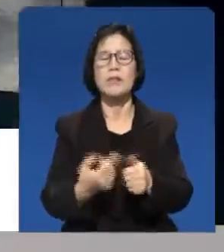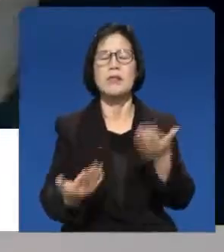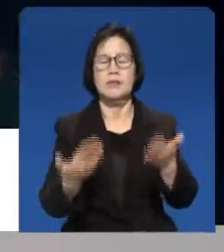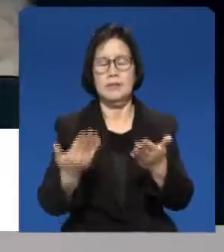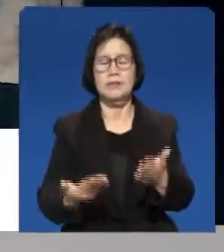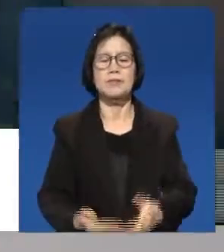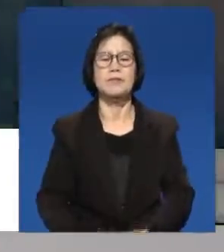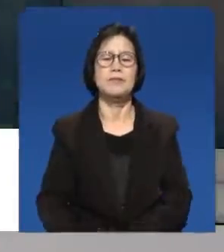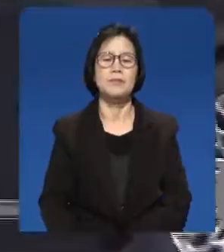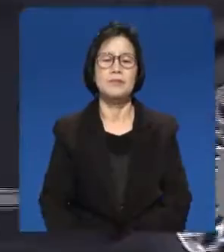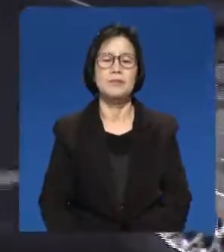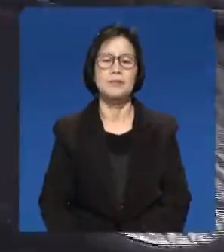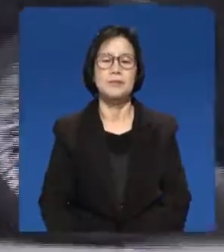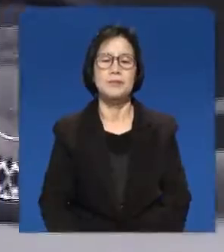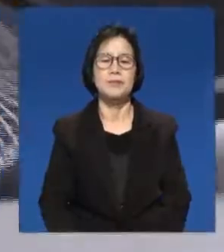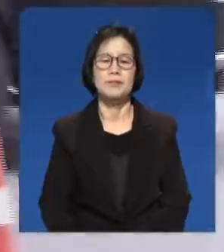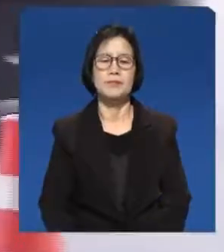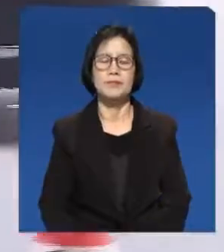기자입니다.